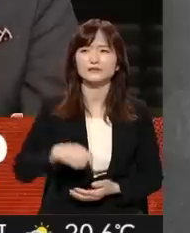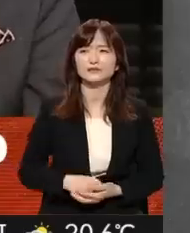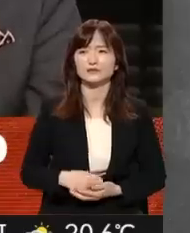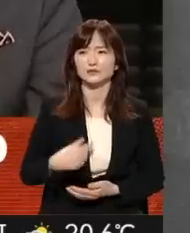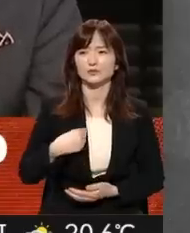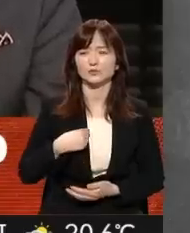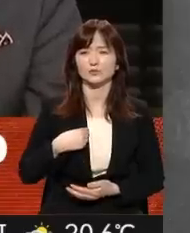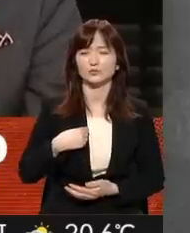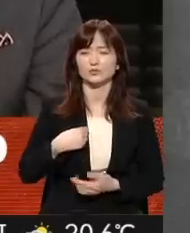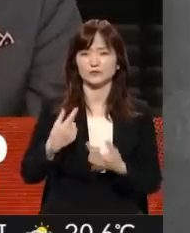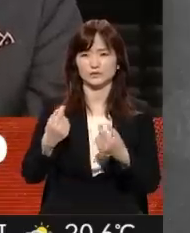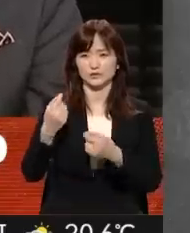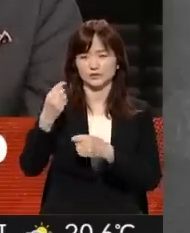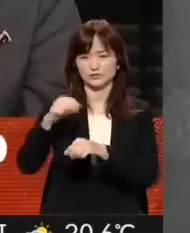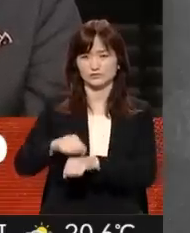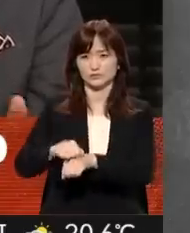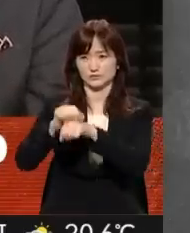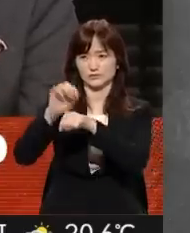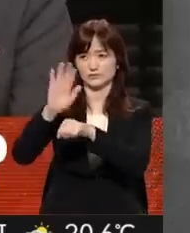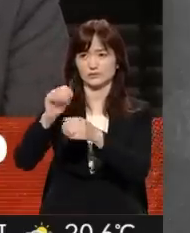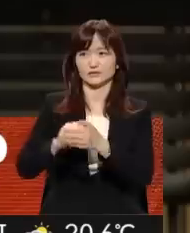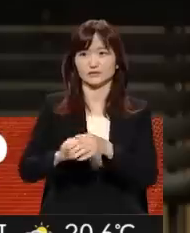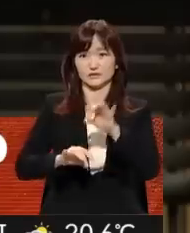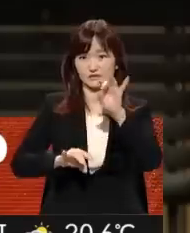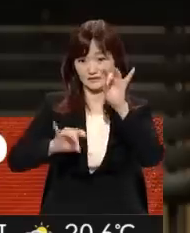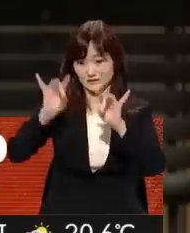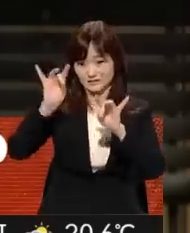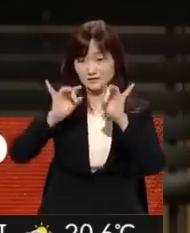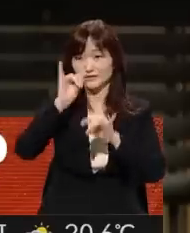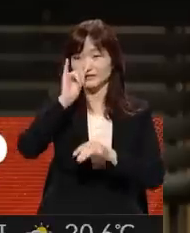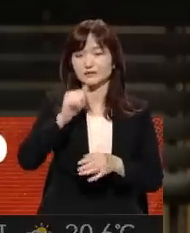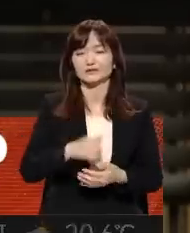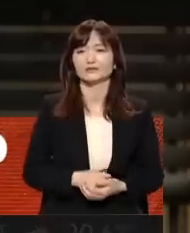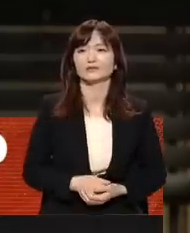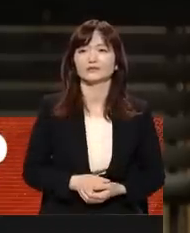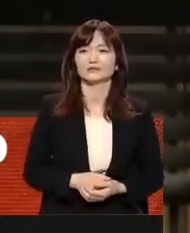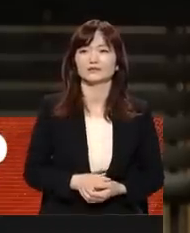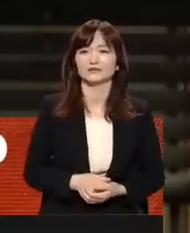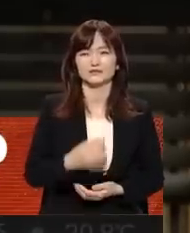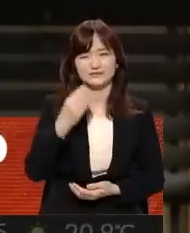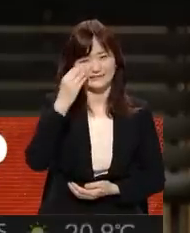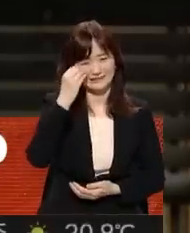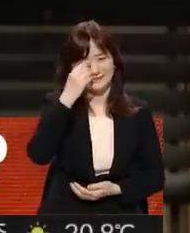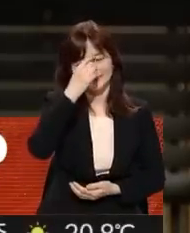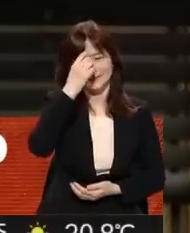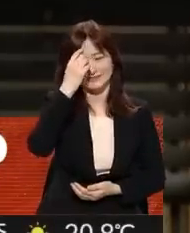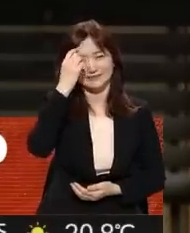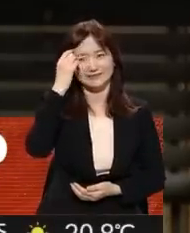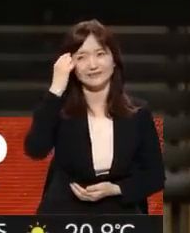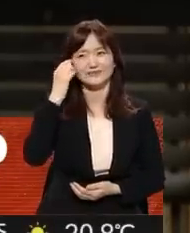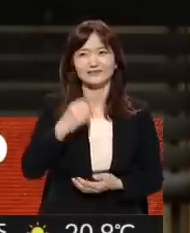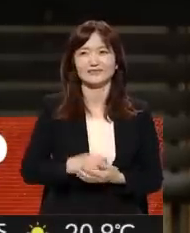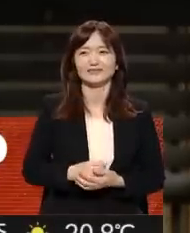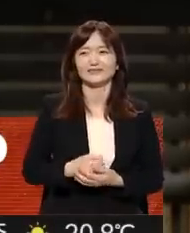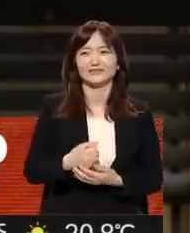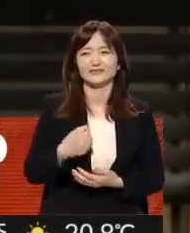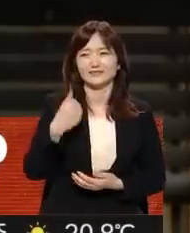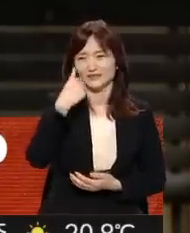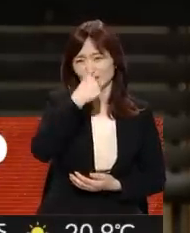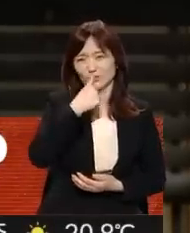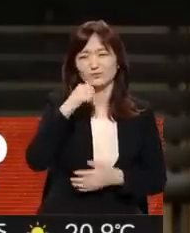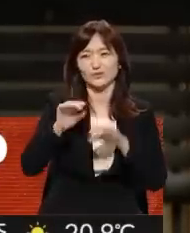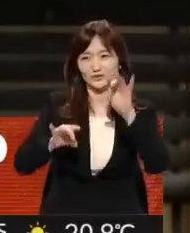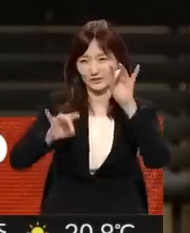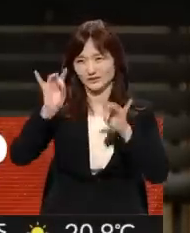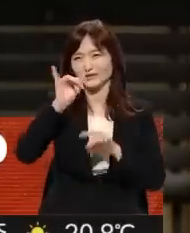옷같이 쌓아두진 않습니다. 인형 같은 거 하나 있긴 한데 어릴 인형이요? 때. 아이고 좀 이상한데. 아, 곰돌이 인형? 그런 인형이 하나